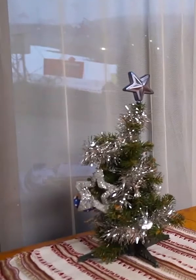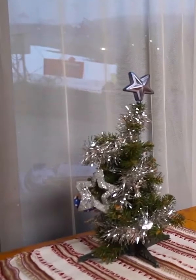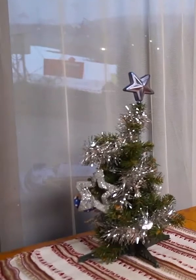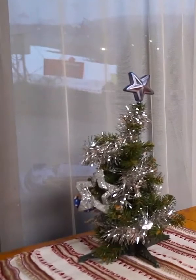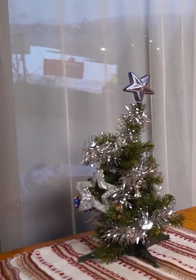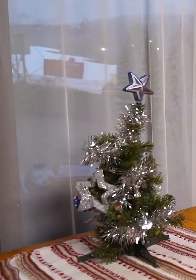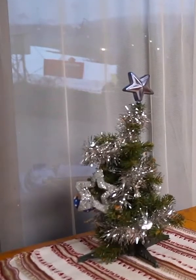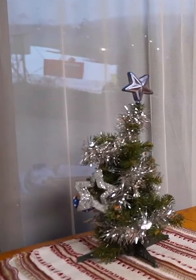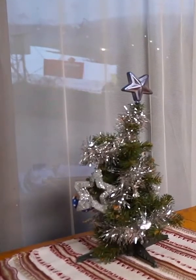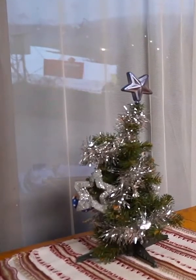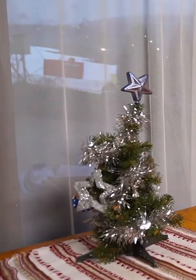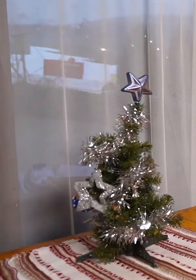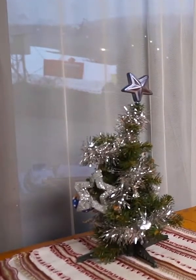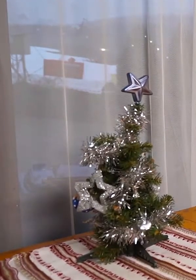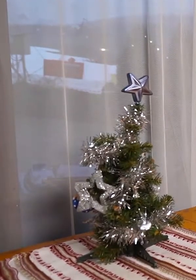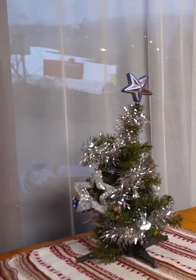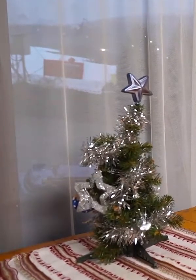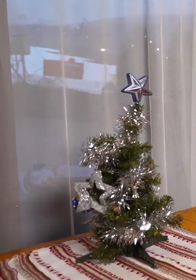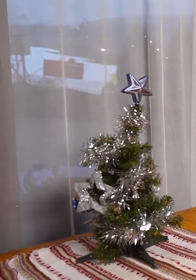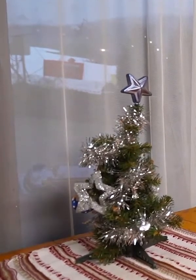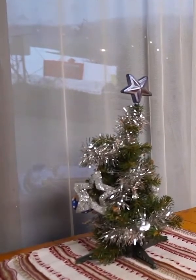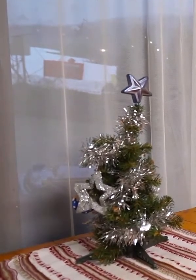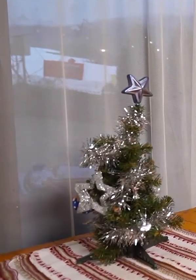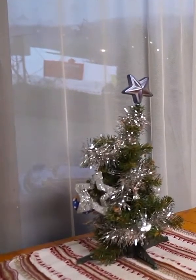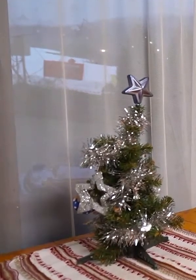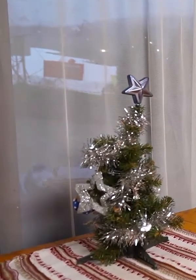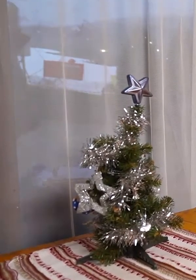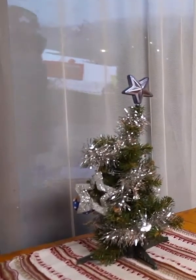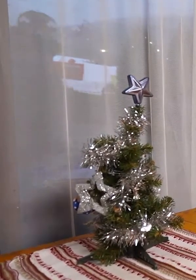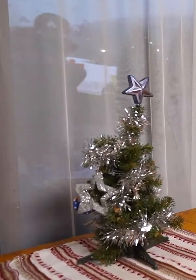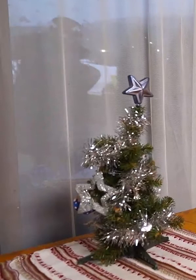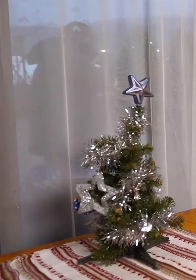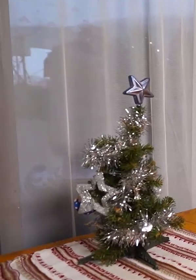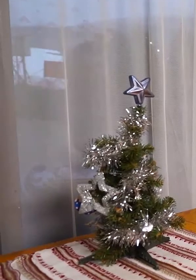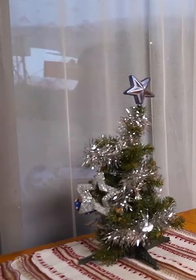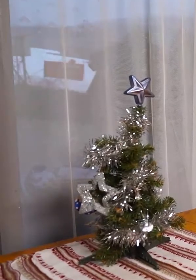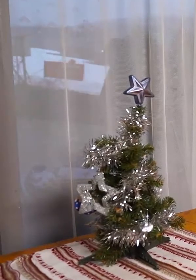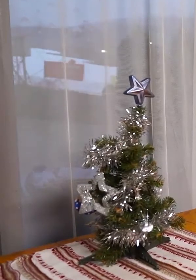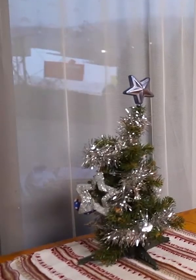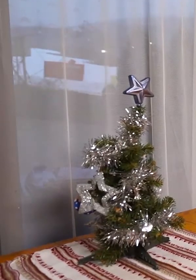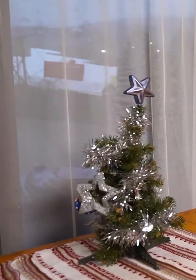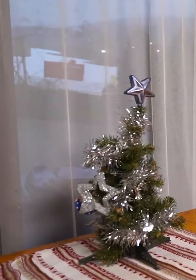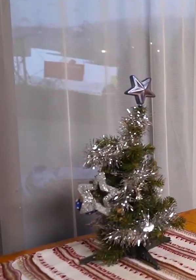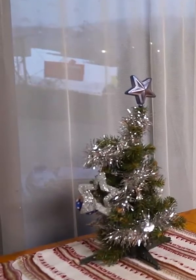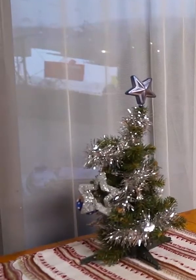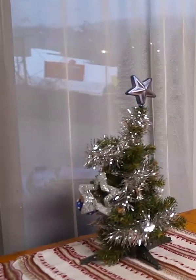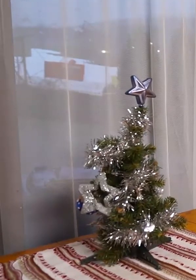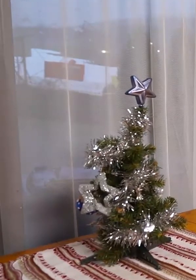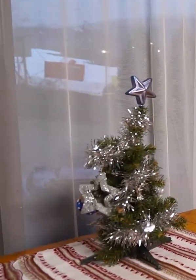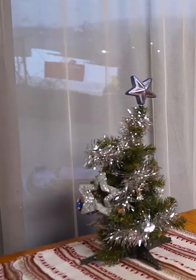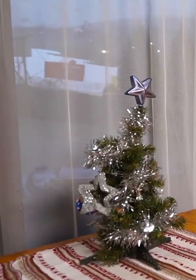Потім я спробував зимові види. Були лижі. Потім в мене був сноуборд, і я відчув, що зможу рости і рости і рости.